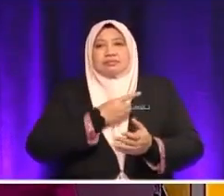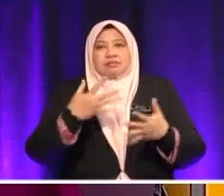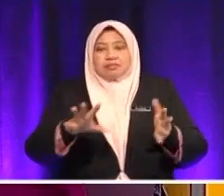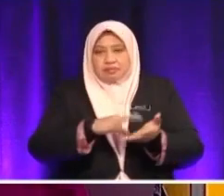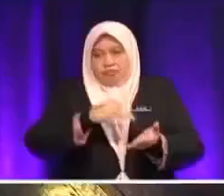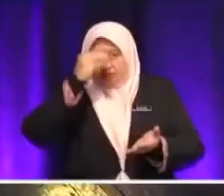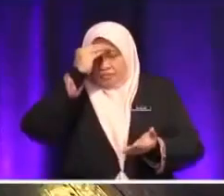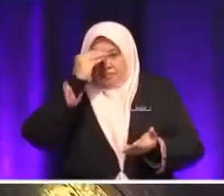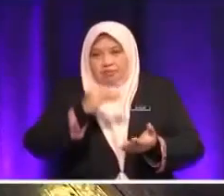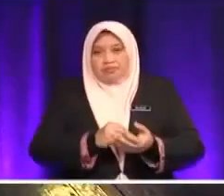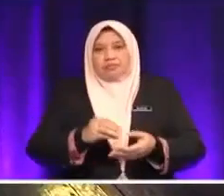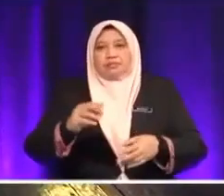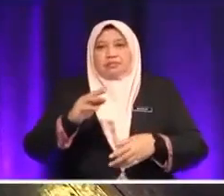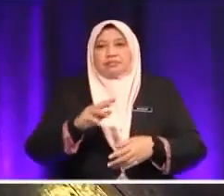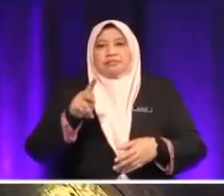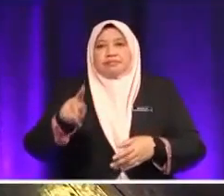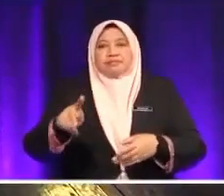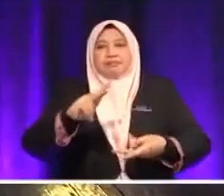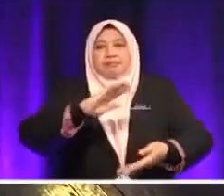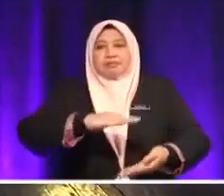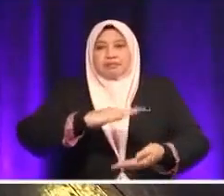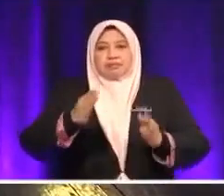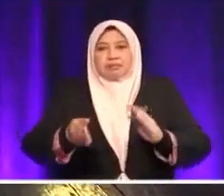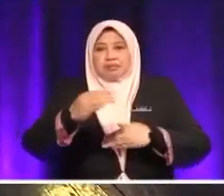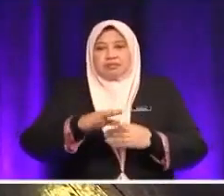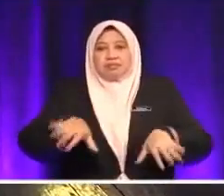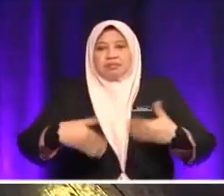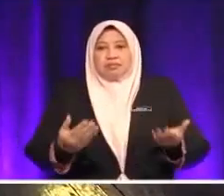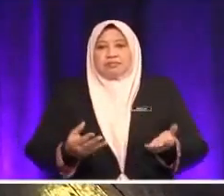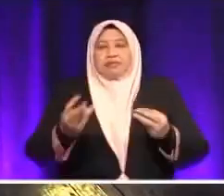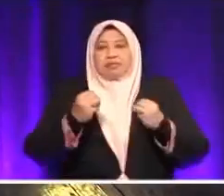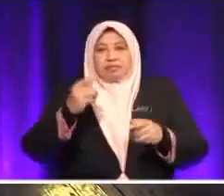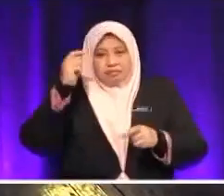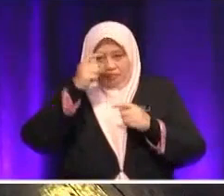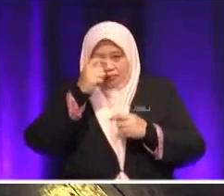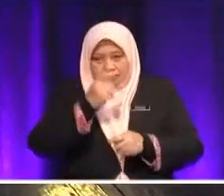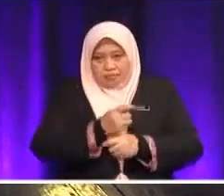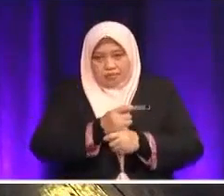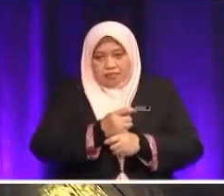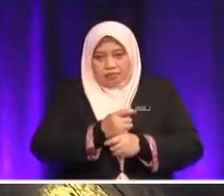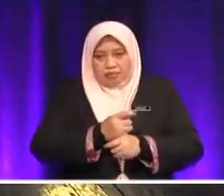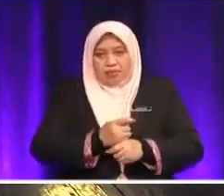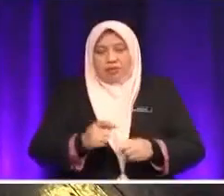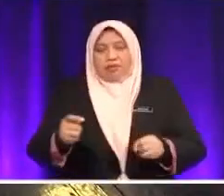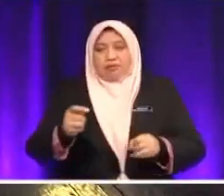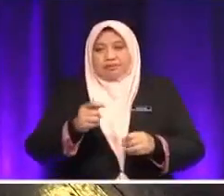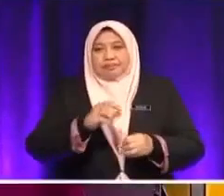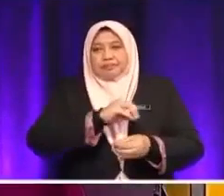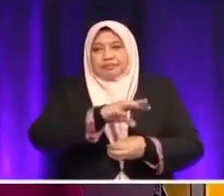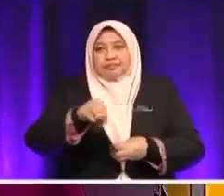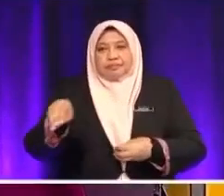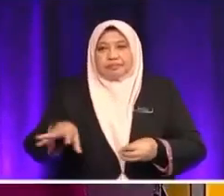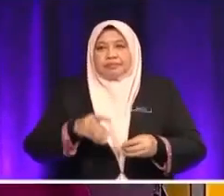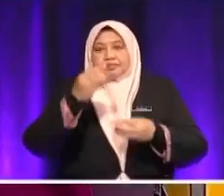bagaimana menentukan bentuk taburan data bagi plot kotak murid jangan susah hati saya akan konsikan dengan